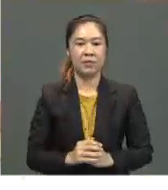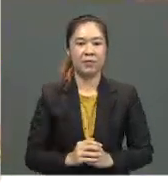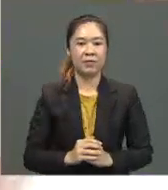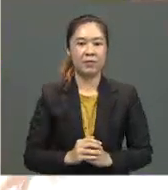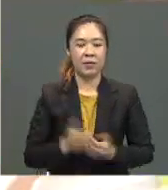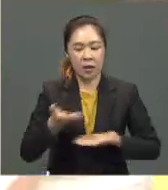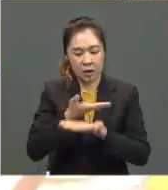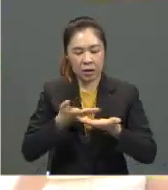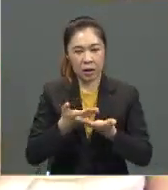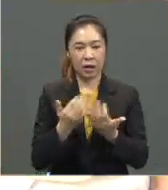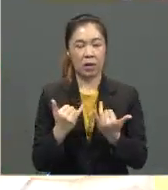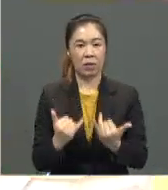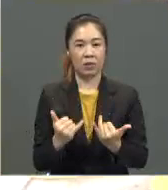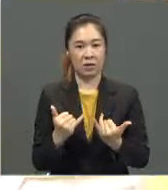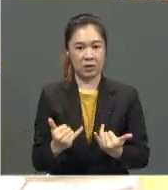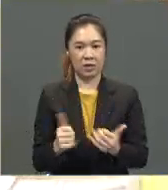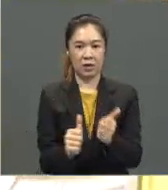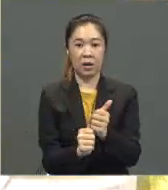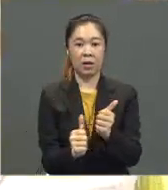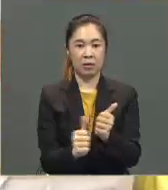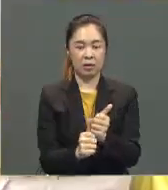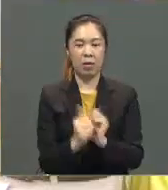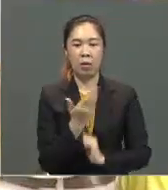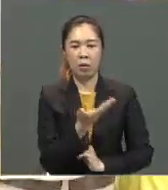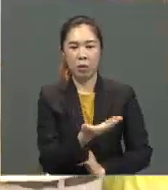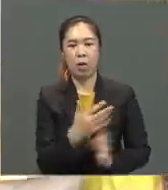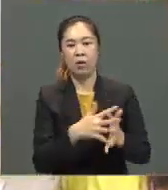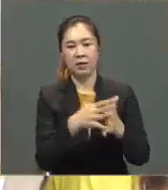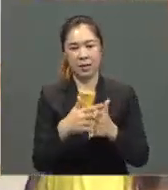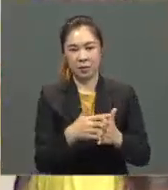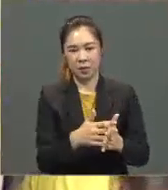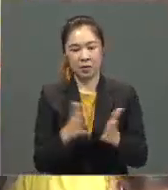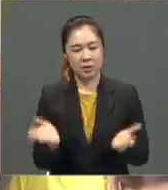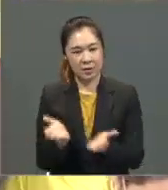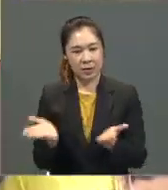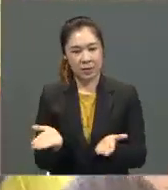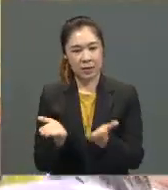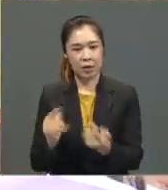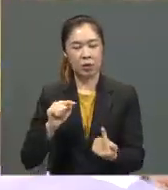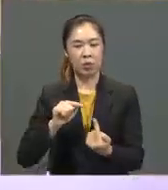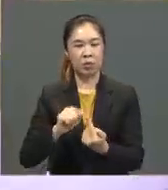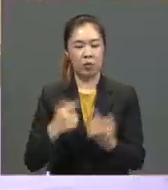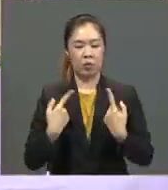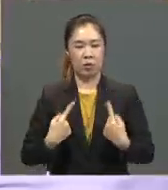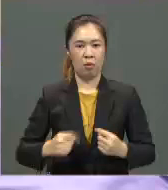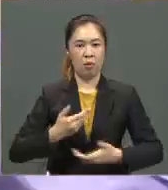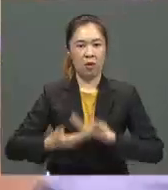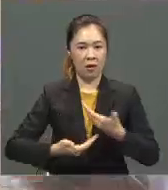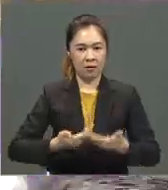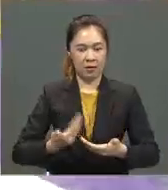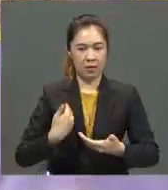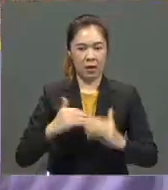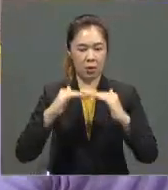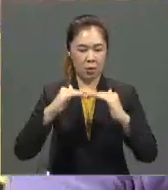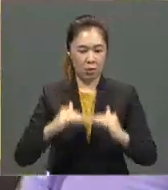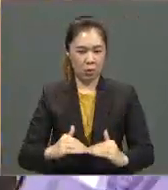ขณะที่การหารือในวันนี้รองนายกรัฐมนตรีได้ร้องขอให้สหรัฐนั้นสนับสนุนการปลดอันดับการค้ามนุษย์จากเทียร์2เป็นเทียร์